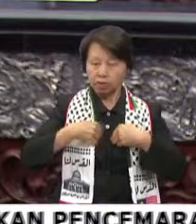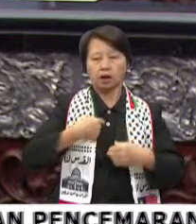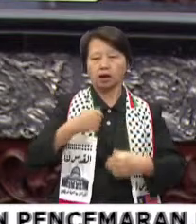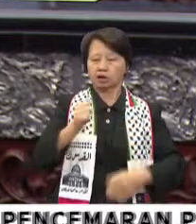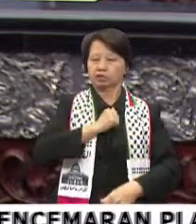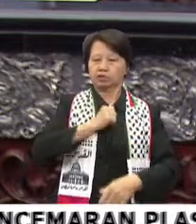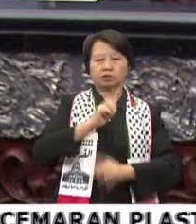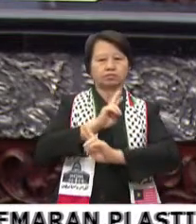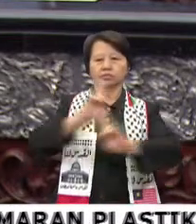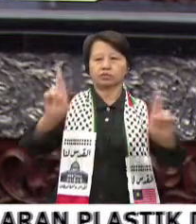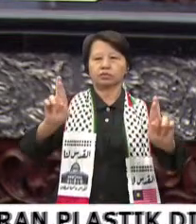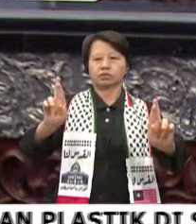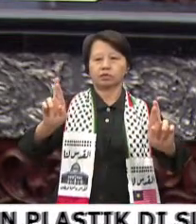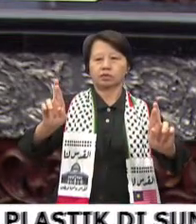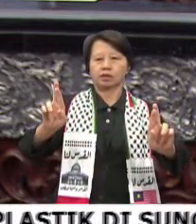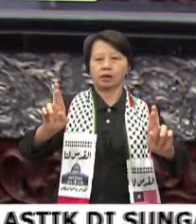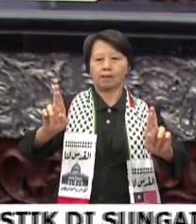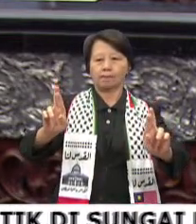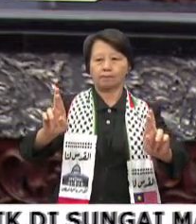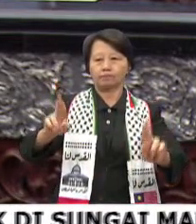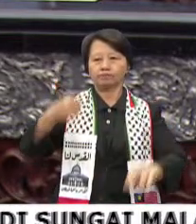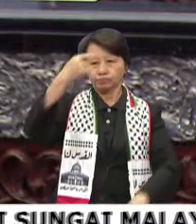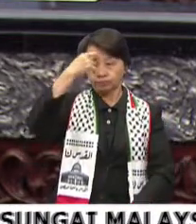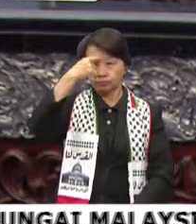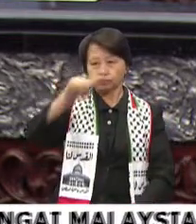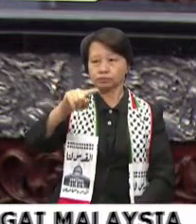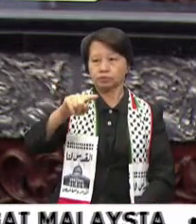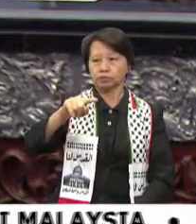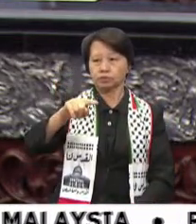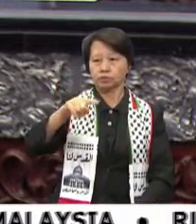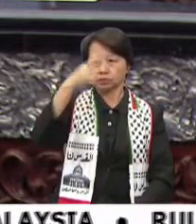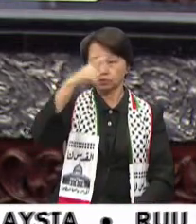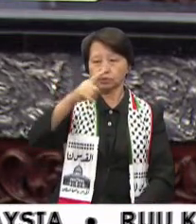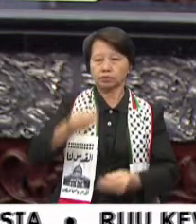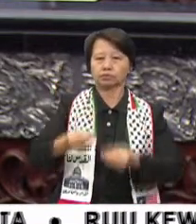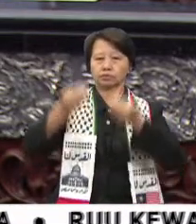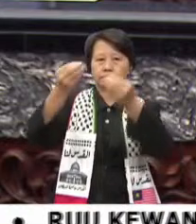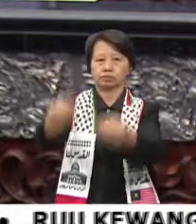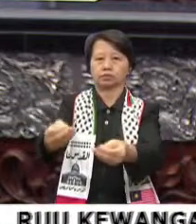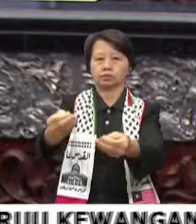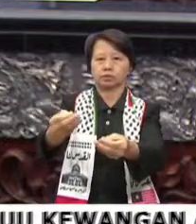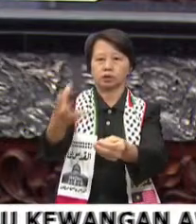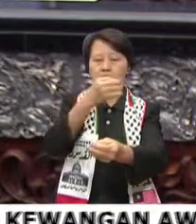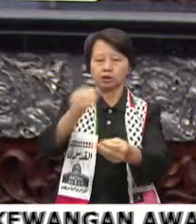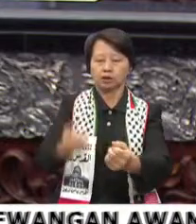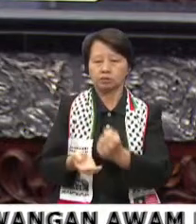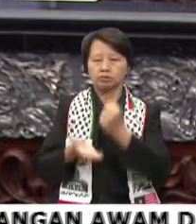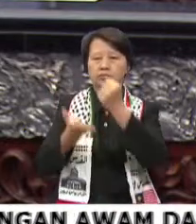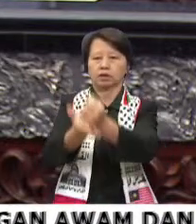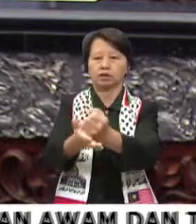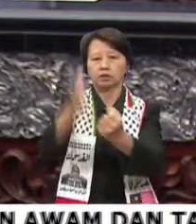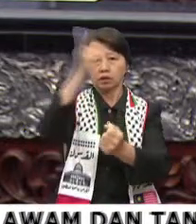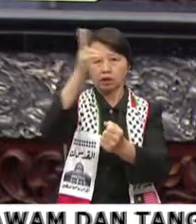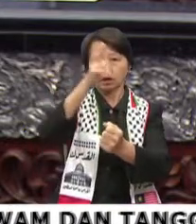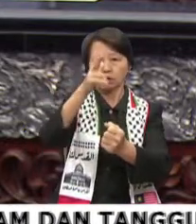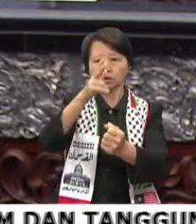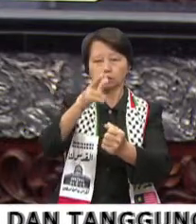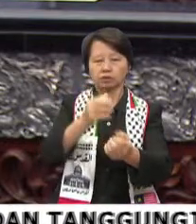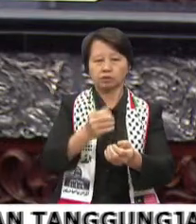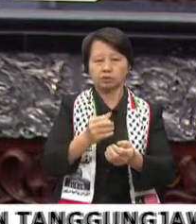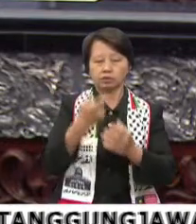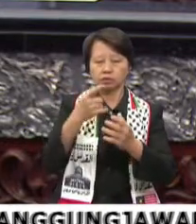sendiri bersedia untuk memberi dan membantu kerajaan mengujukkan